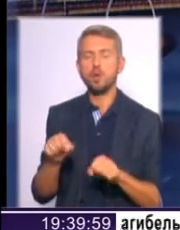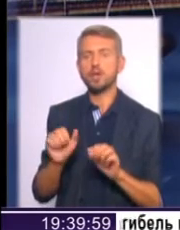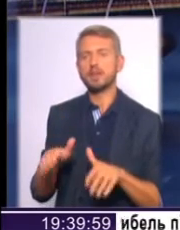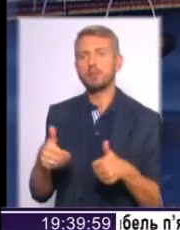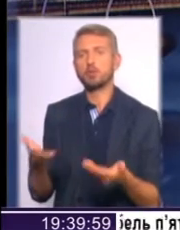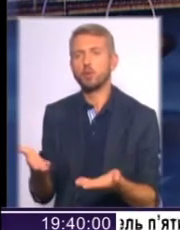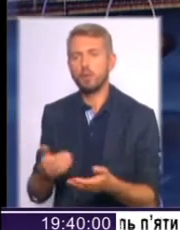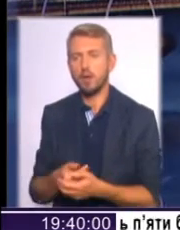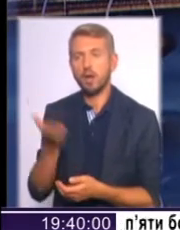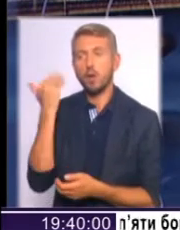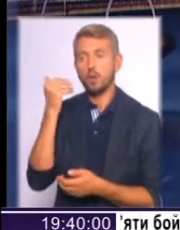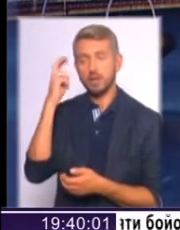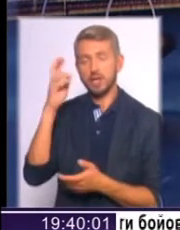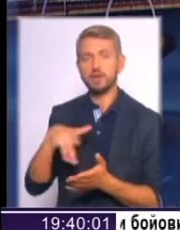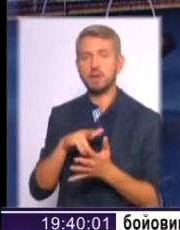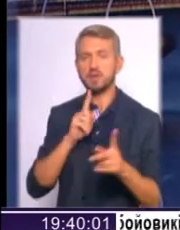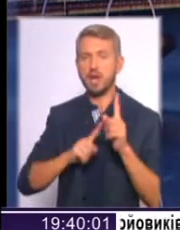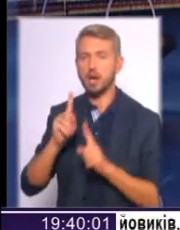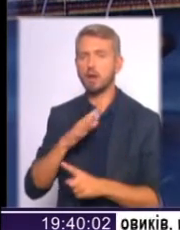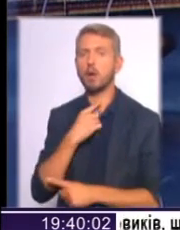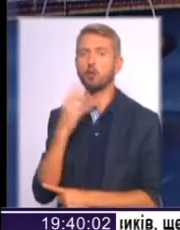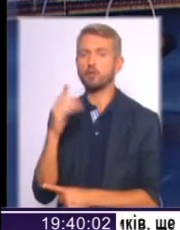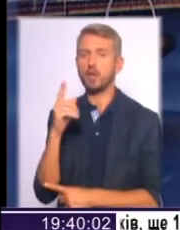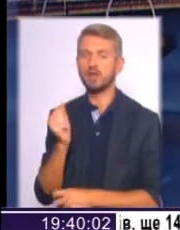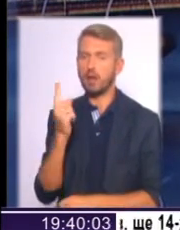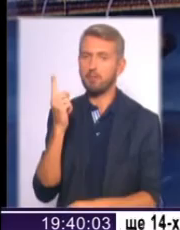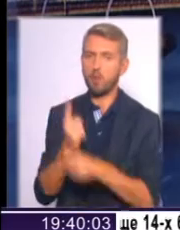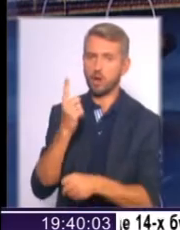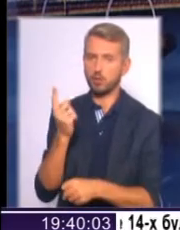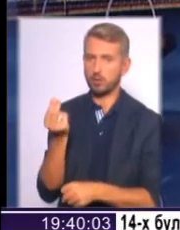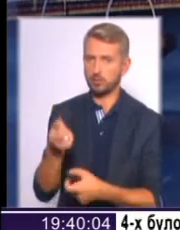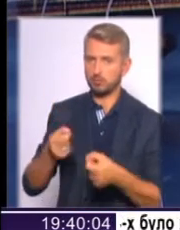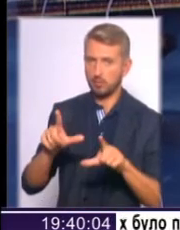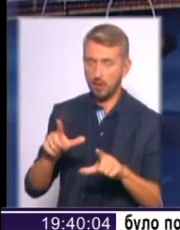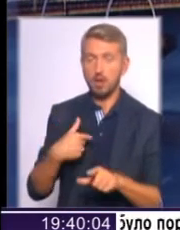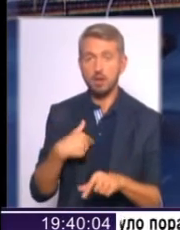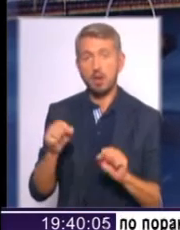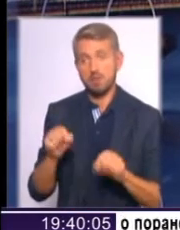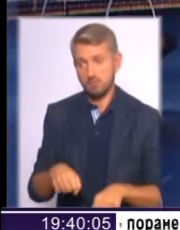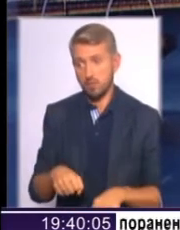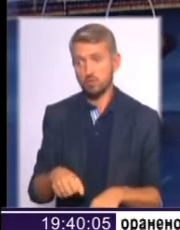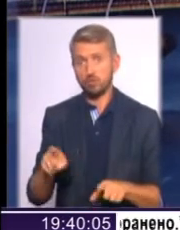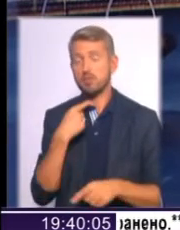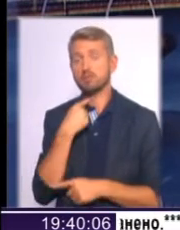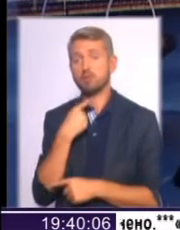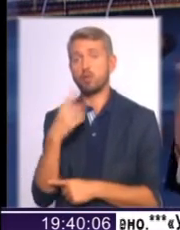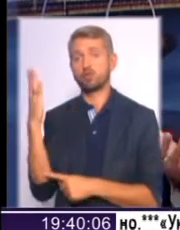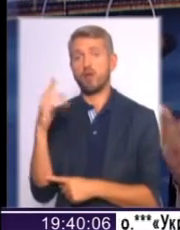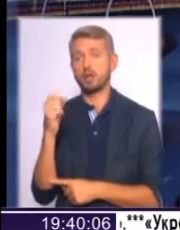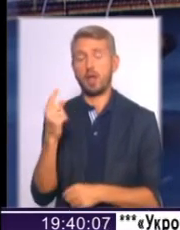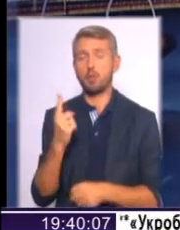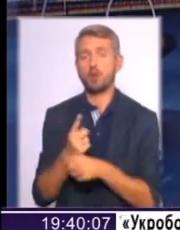запропонувати? Ну, колись там Київська міська рада голосувала за мораторій, але ж і я зараз з вами можу тут проголосувати за мораторій, тільки ж який